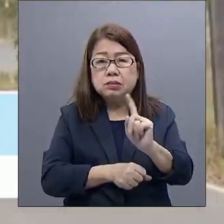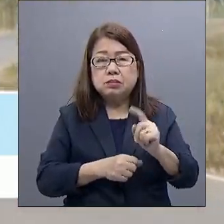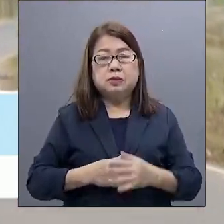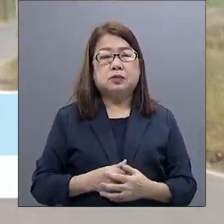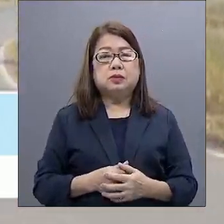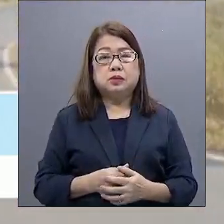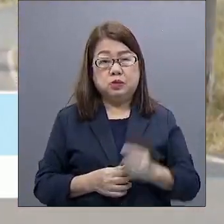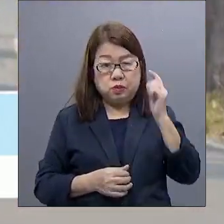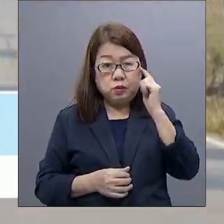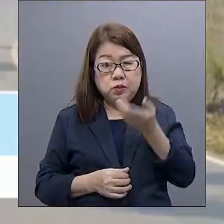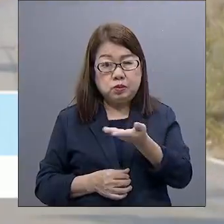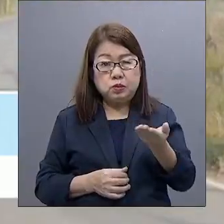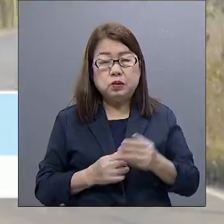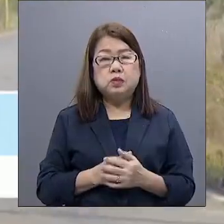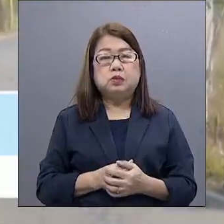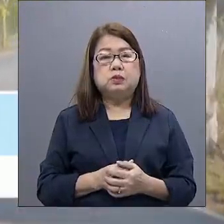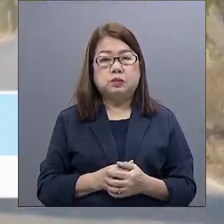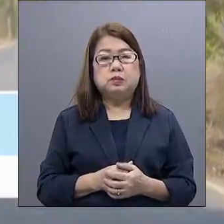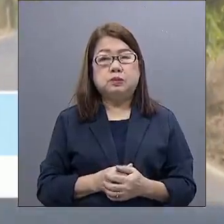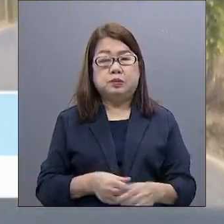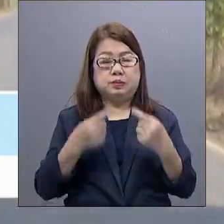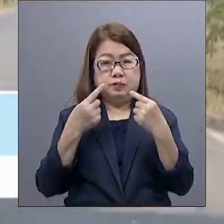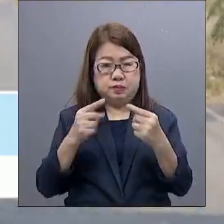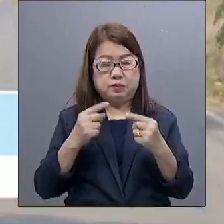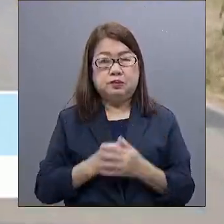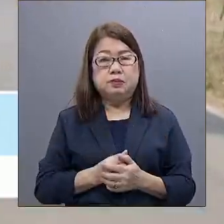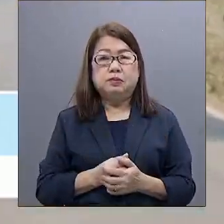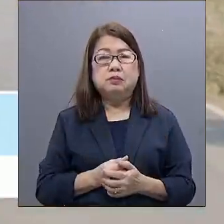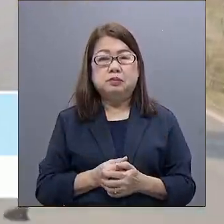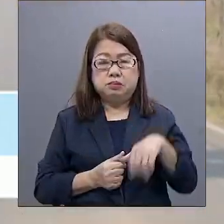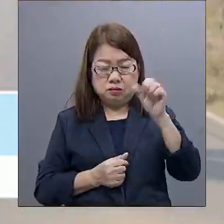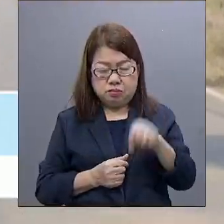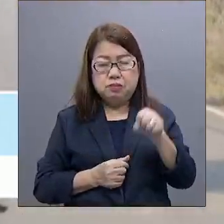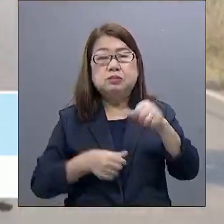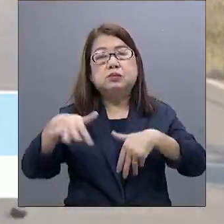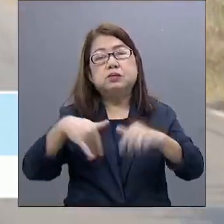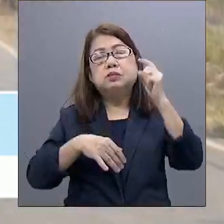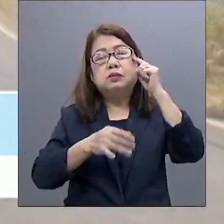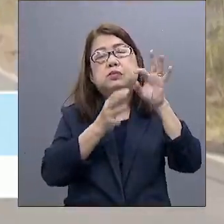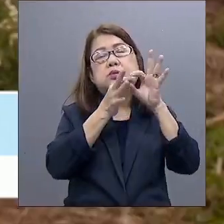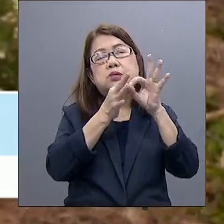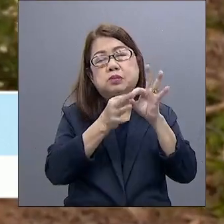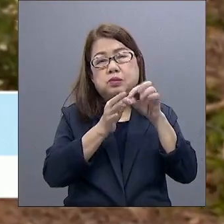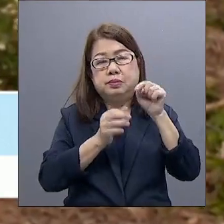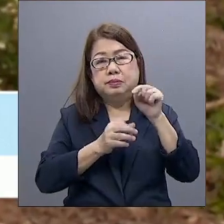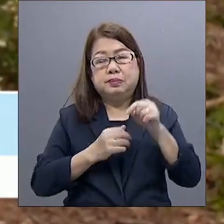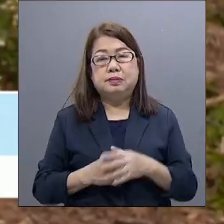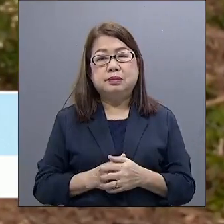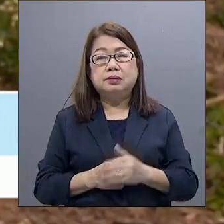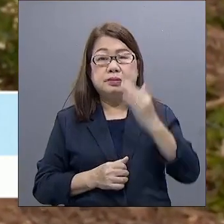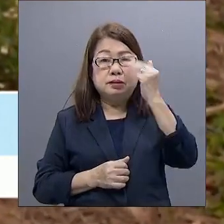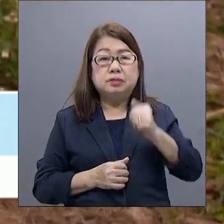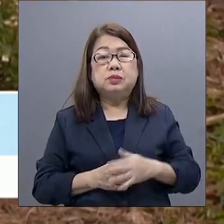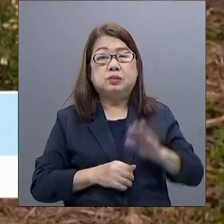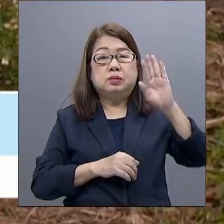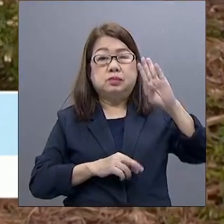อันนี้คือความห่วงกังบนอย่างมากเพระว่าทางส่งฑ Tok G